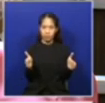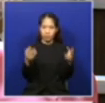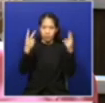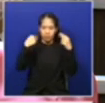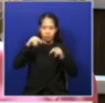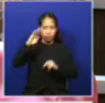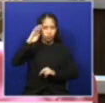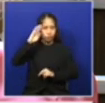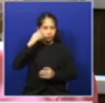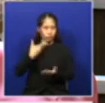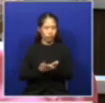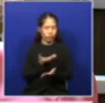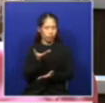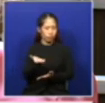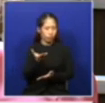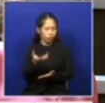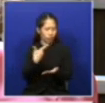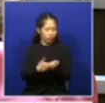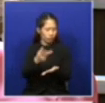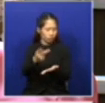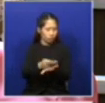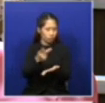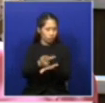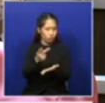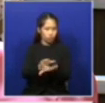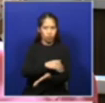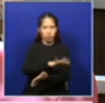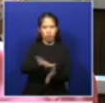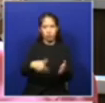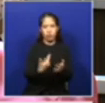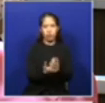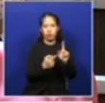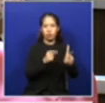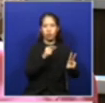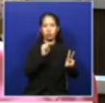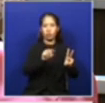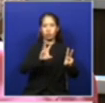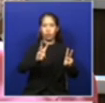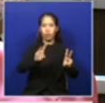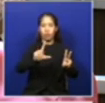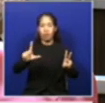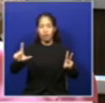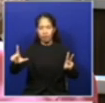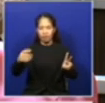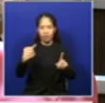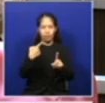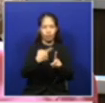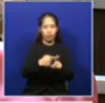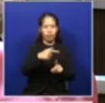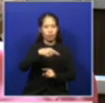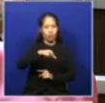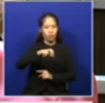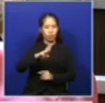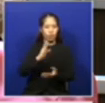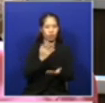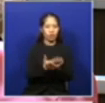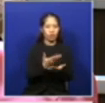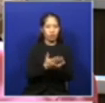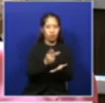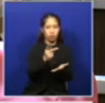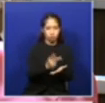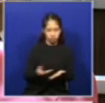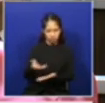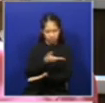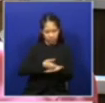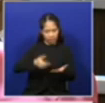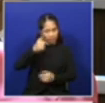ดเชยการขาดดุลงบประมาณมาแล้ว 2.6 ล้านล้านบวกกับพรก.เงินกู้ที่เราพิจารณากัน3วัน